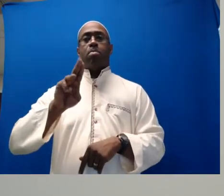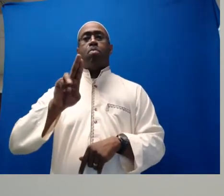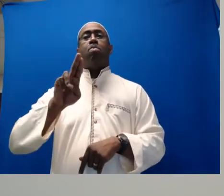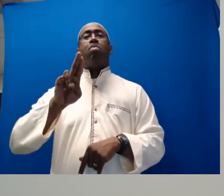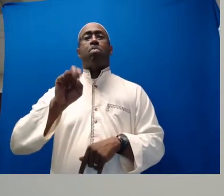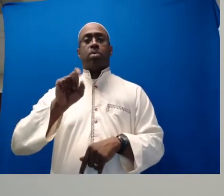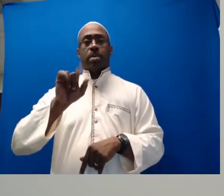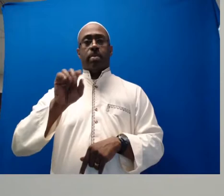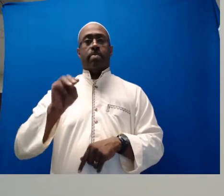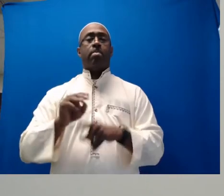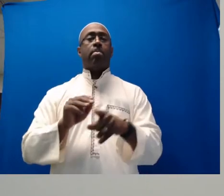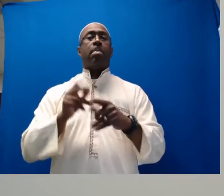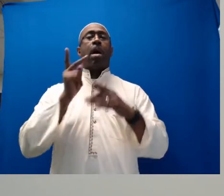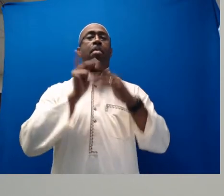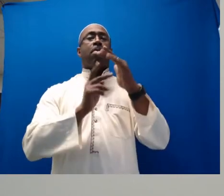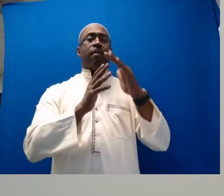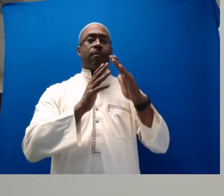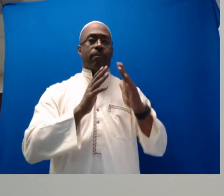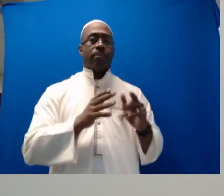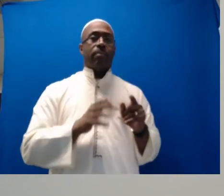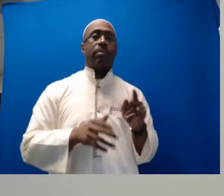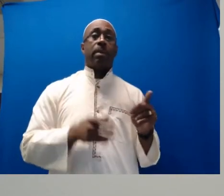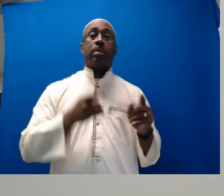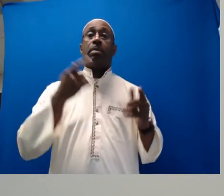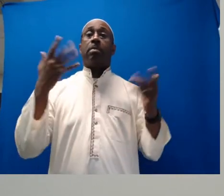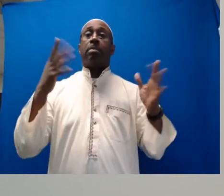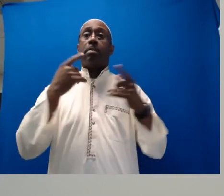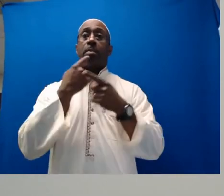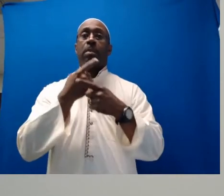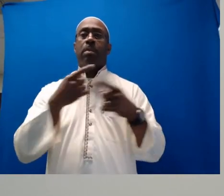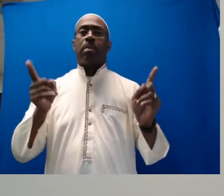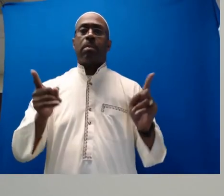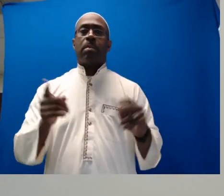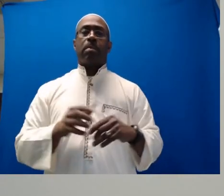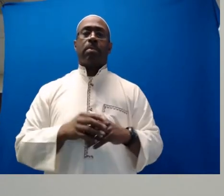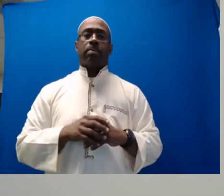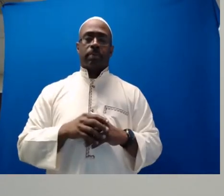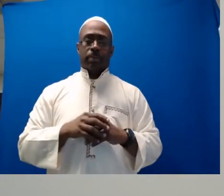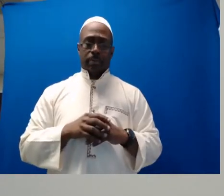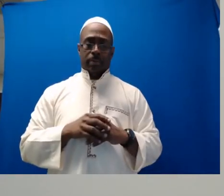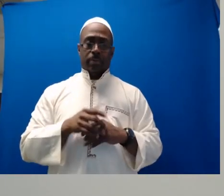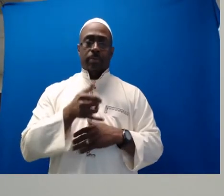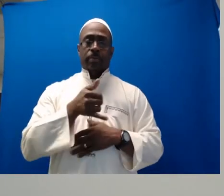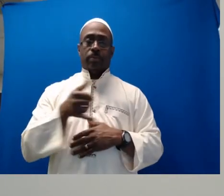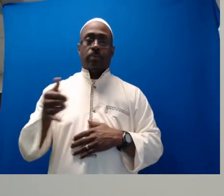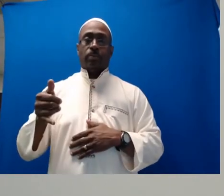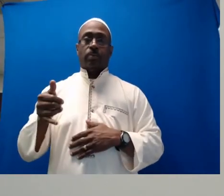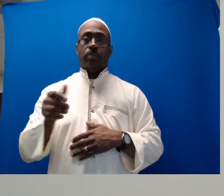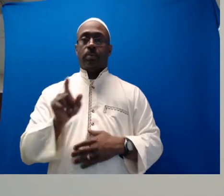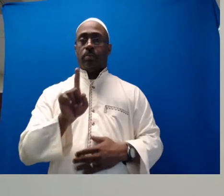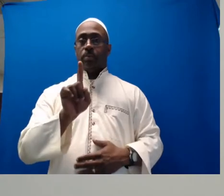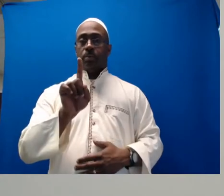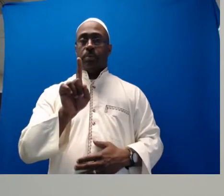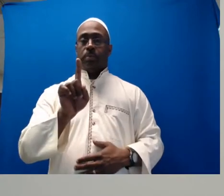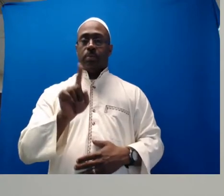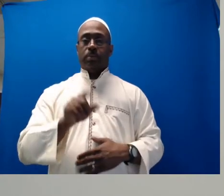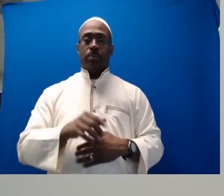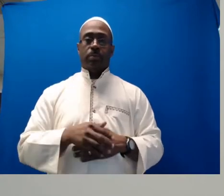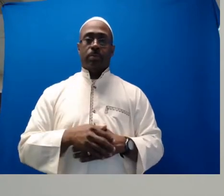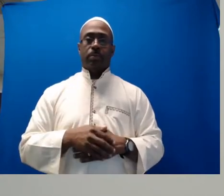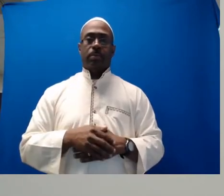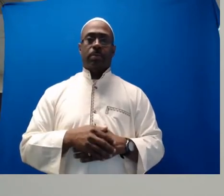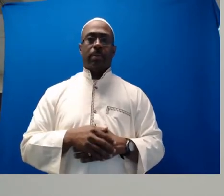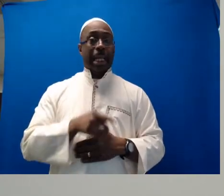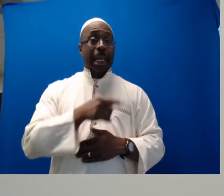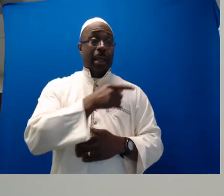The Prophet ﷺ said, وَمَنْ مَسَّ الْحَصَى فَقَدْ لَغَى. He tells